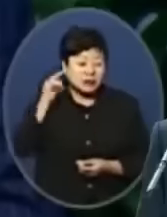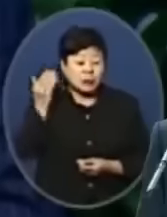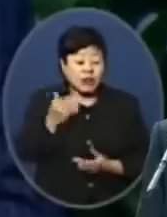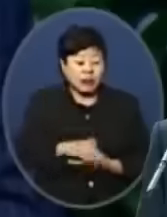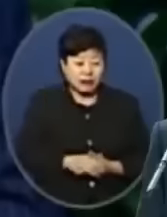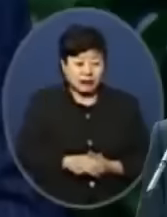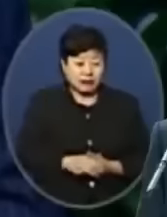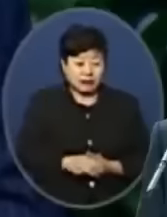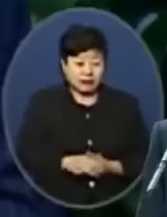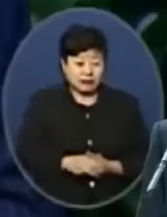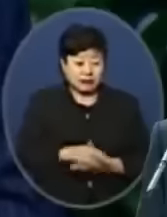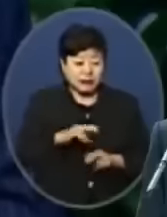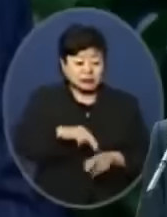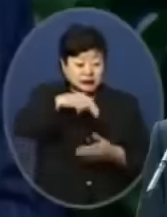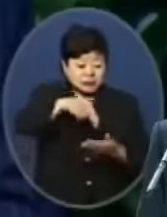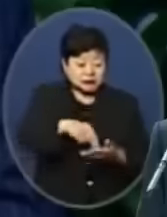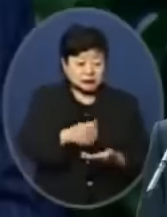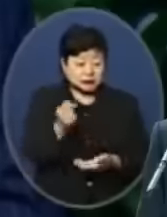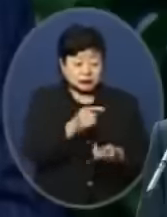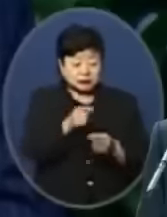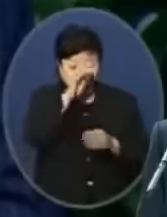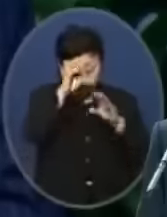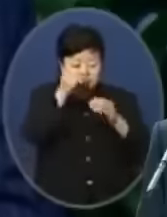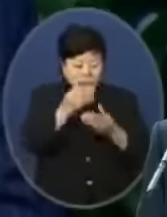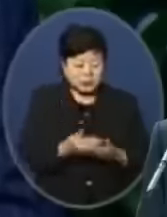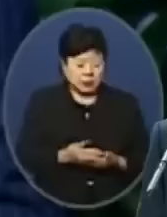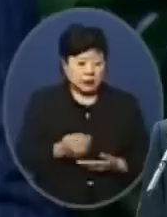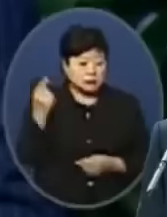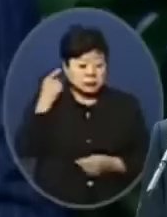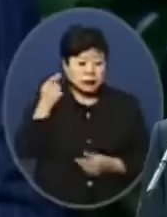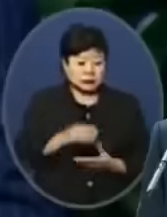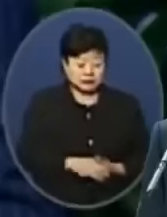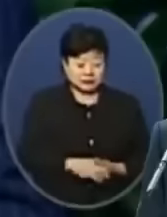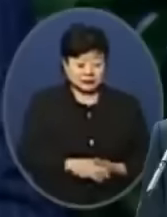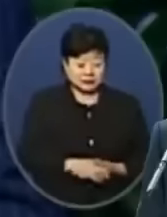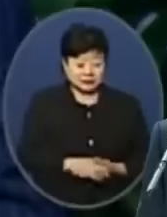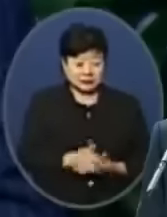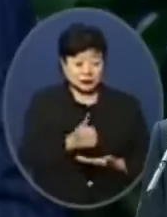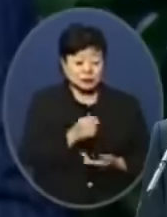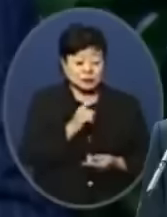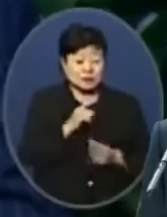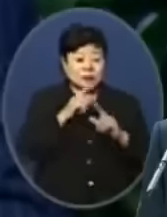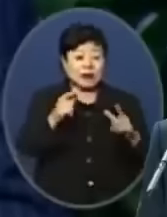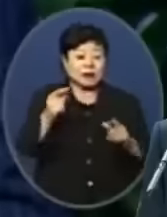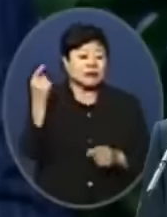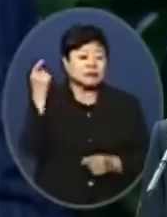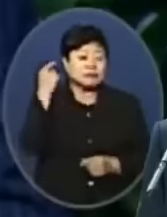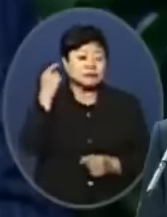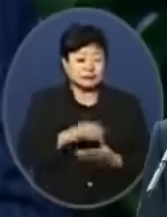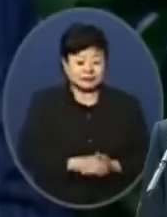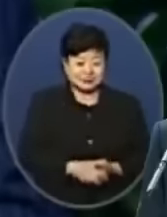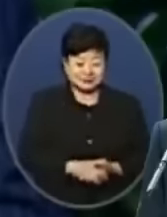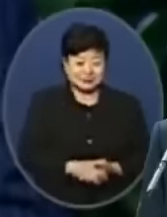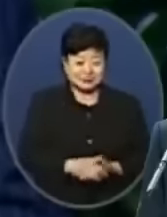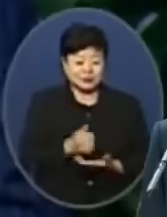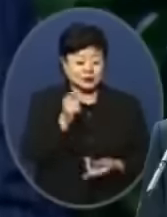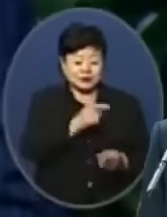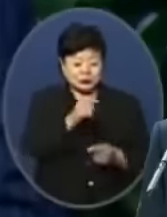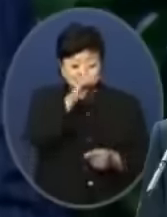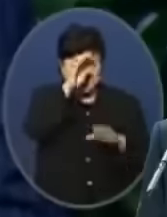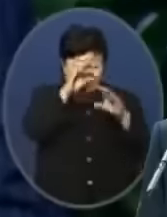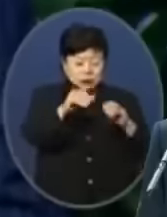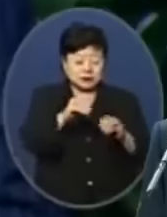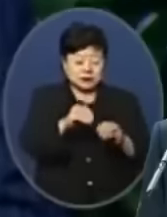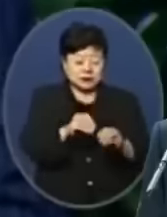거예요. 아니나서나 제가 채찍에 맞음으로 너가 나음을 입었나니라. 내가 말했지요? 내가 들었습니다. 제가 채찍에 맞음으로